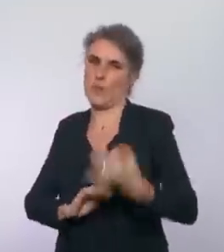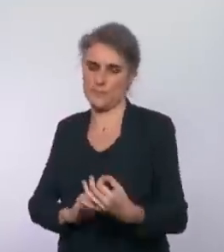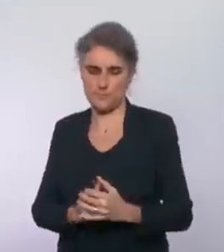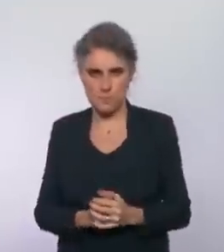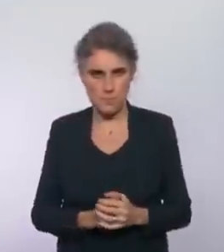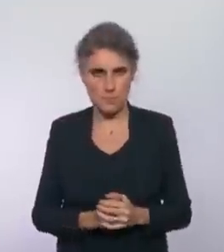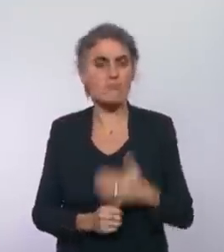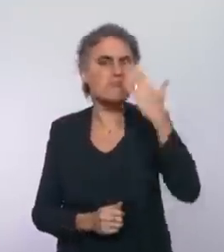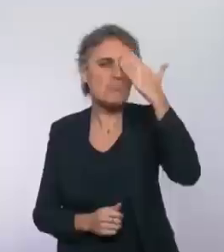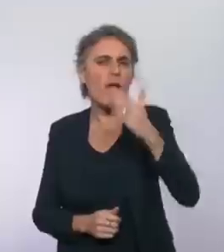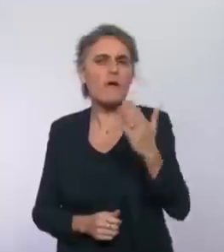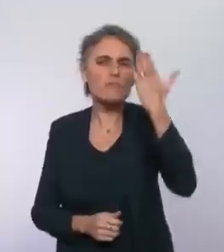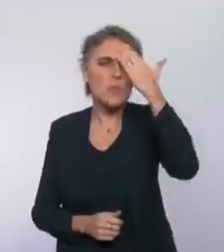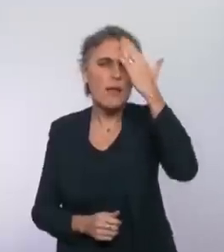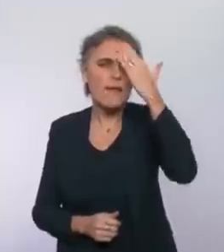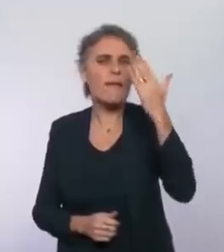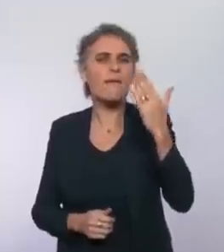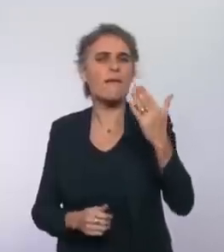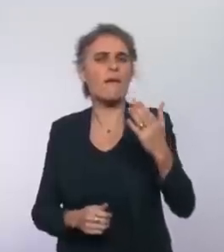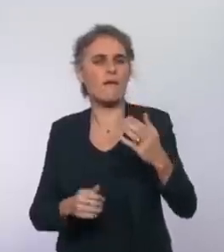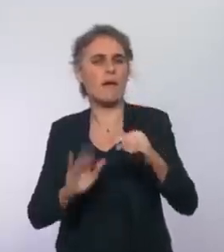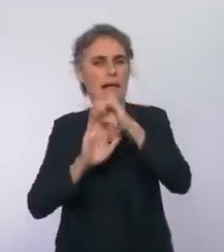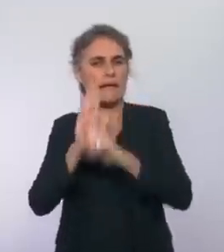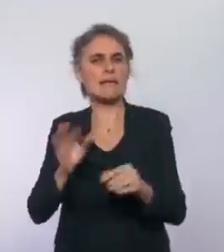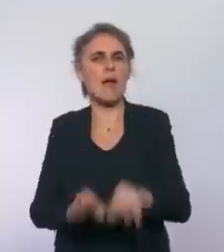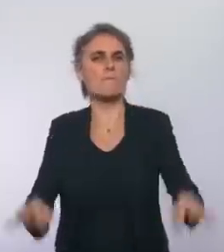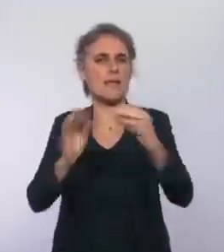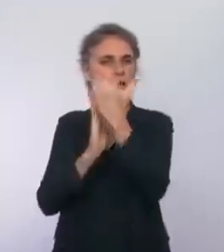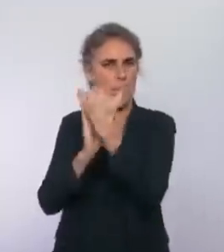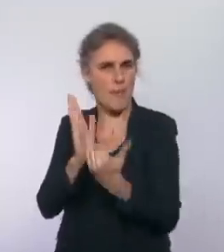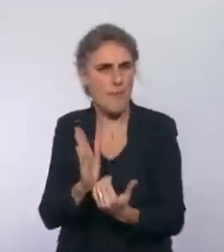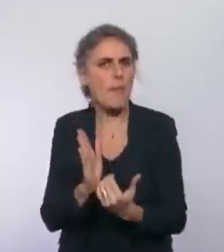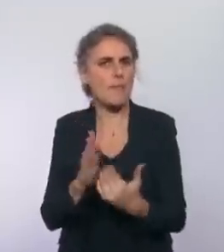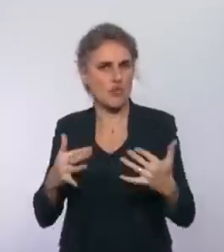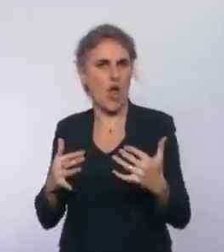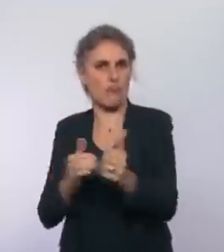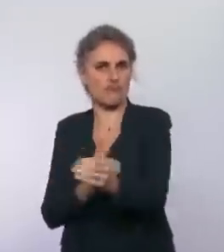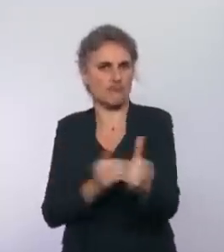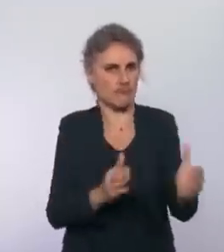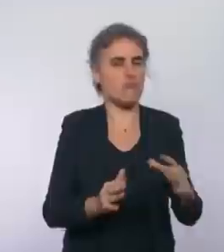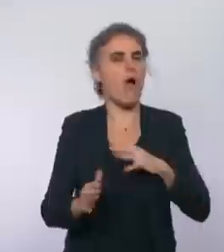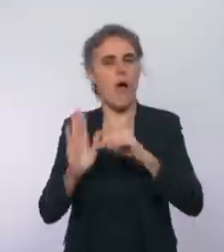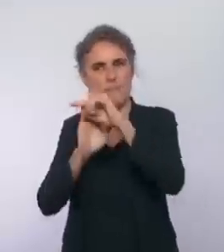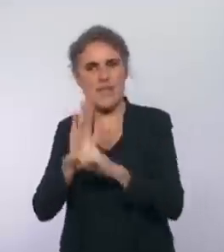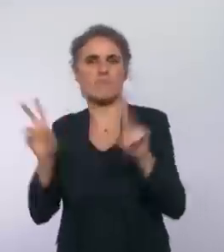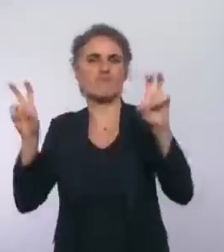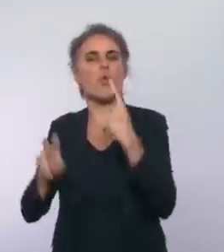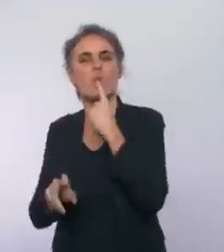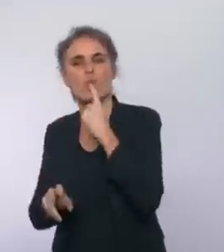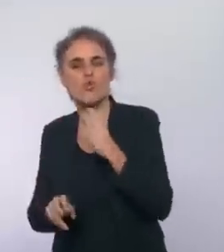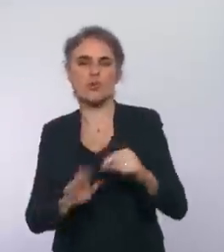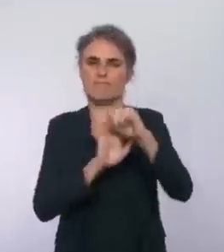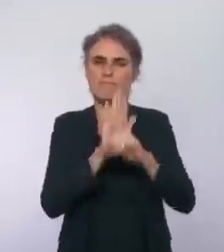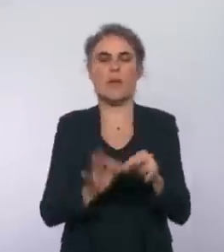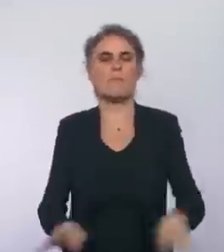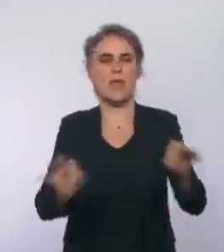Vous connaissez la classification des pays qui existent aujourd'hui pour notre gestion. Il y a les pays rouges, les pays oranges et les